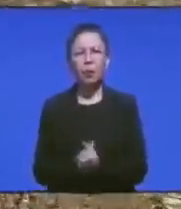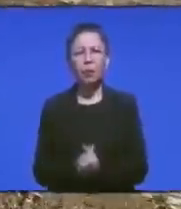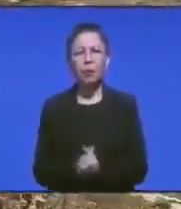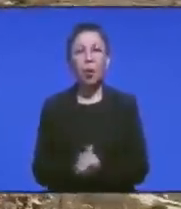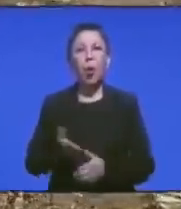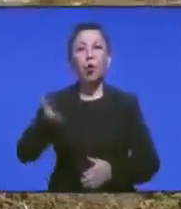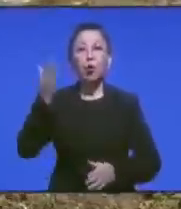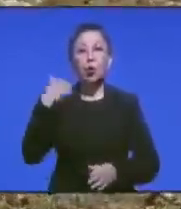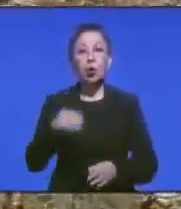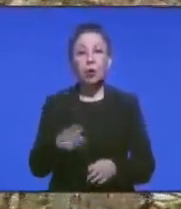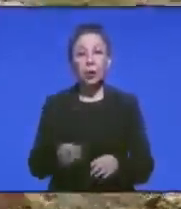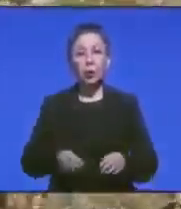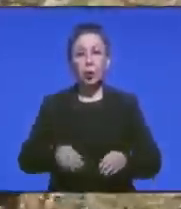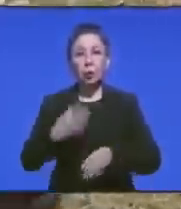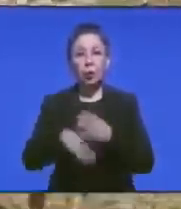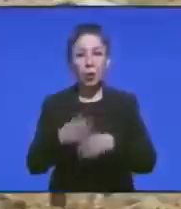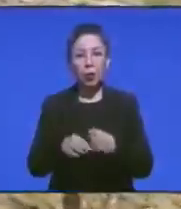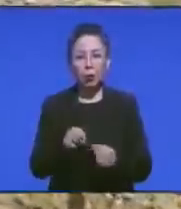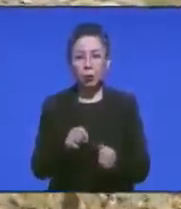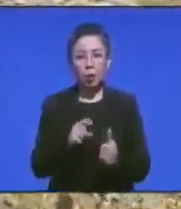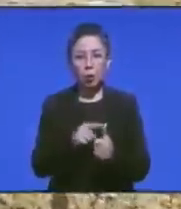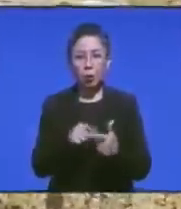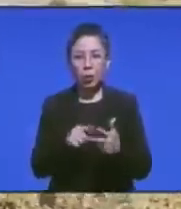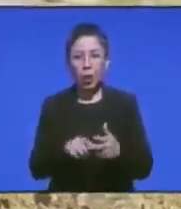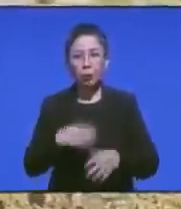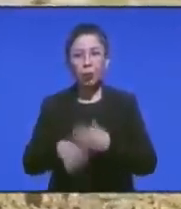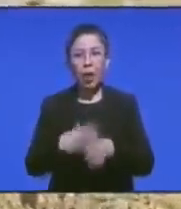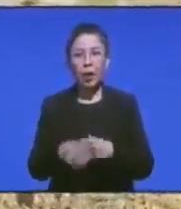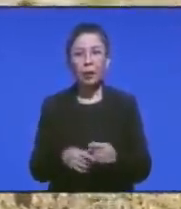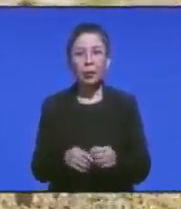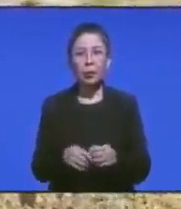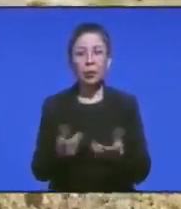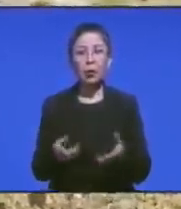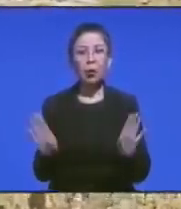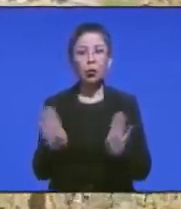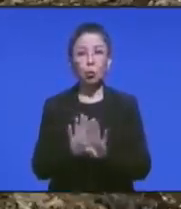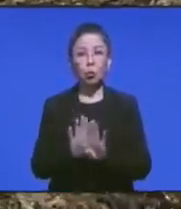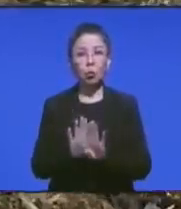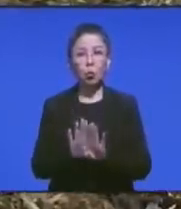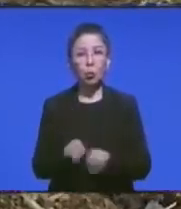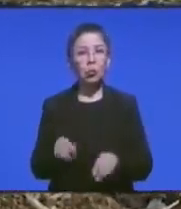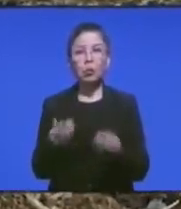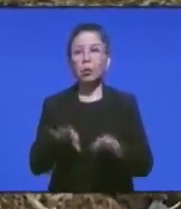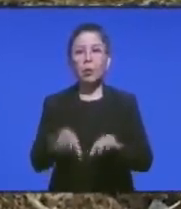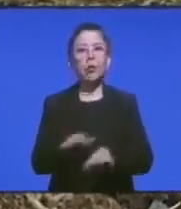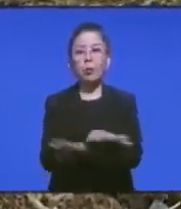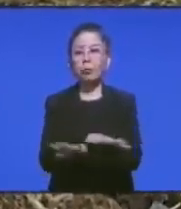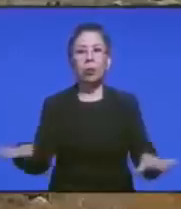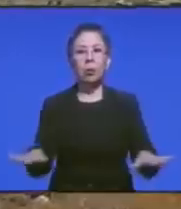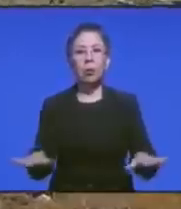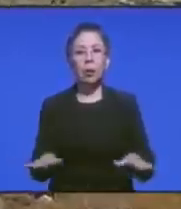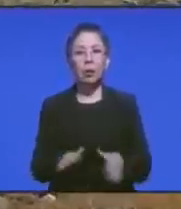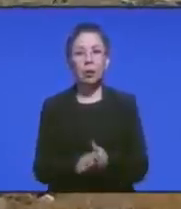Ini dulu adalah PT, jadi ada 1, 2, 3 perusahaan gitu, dan sekarang sudah tutup atau rata dengan tanah, jadi kondisinya seperti